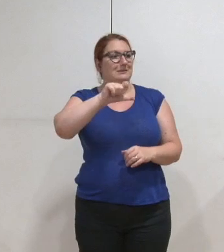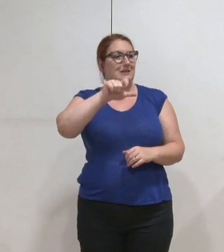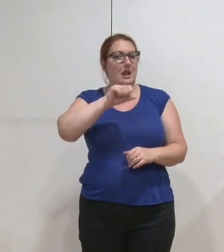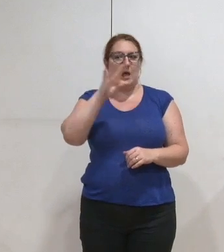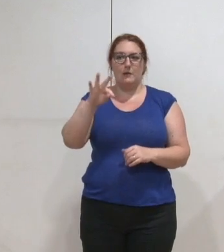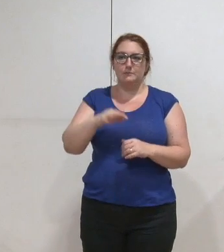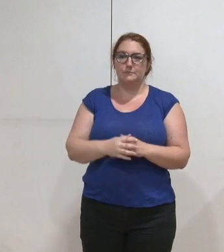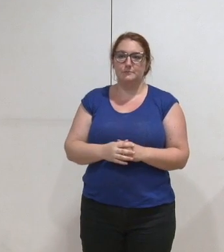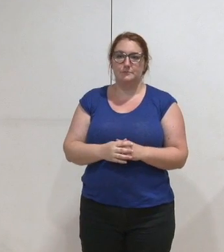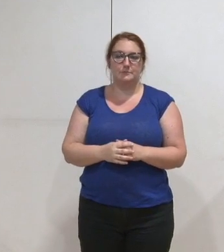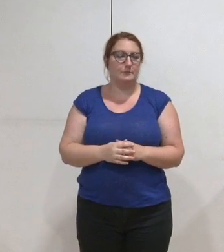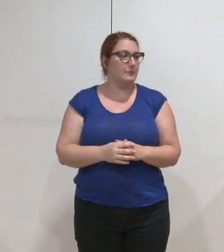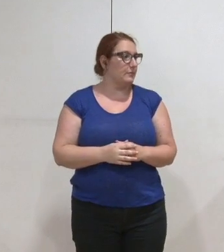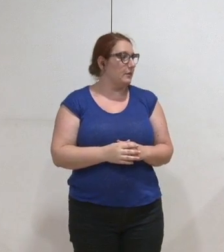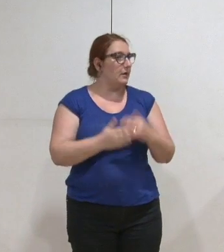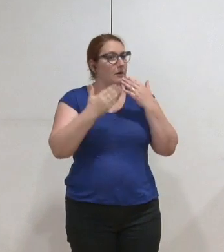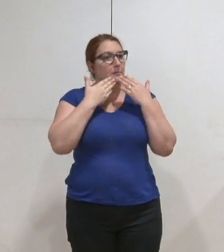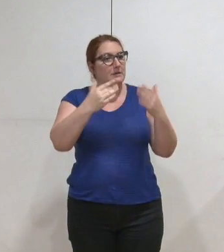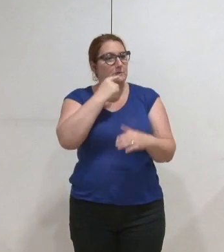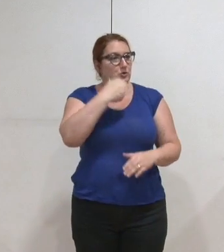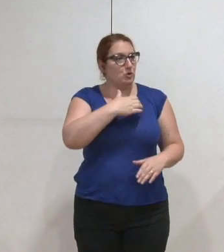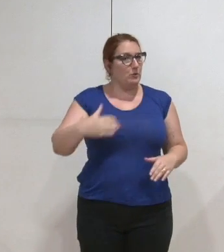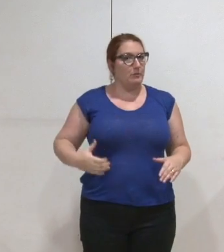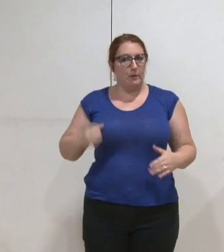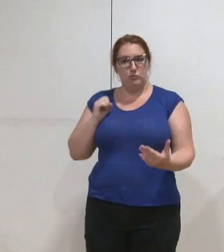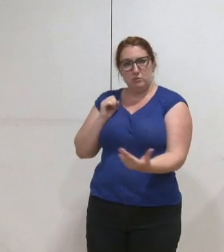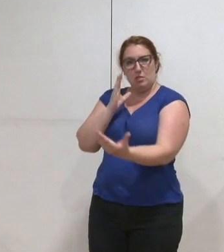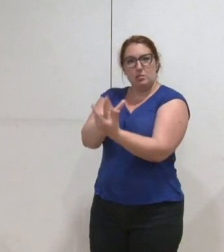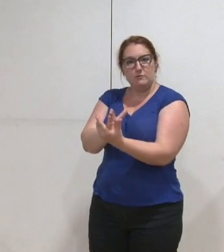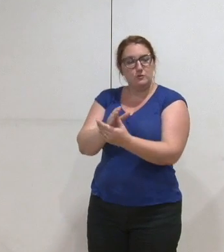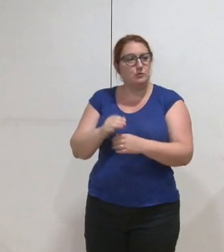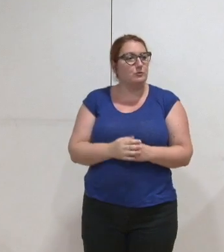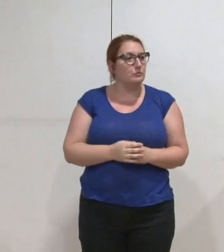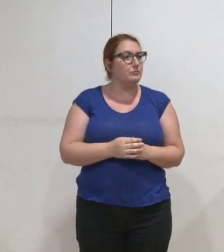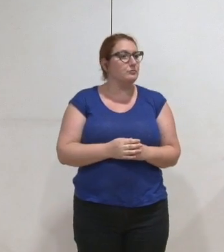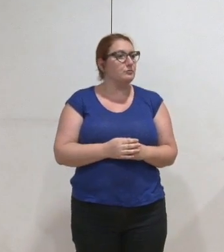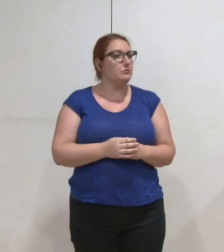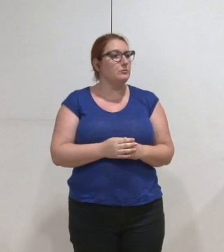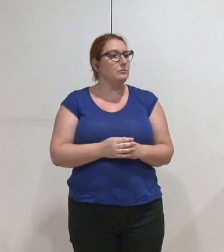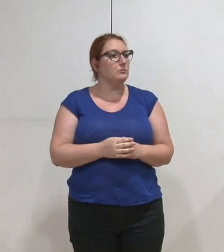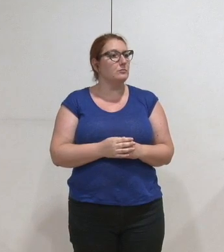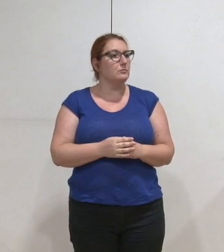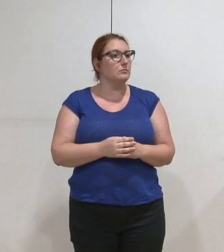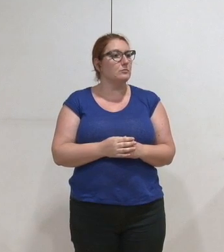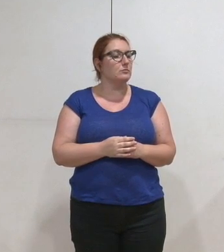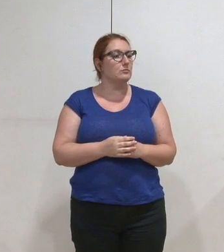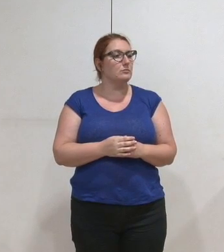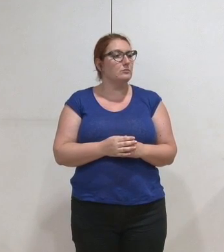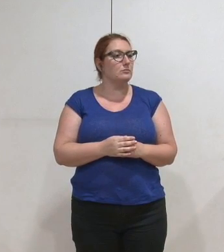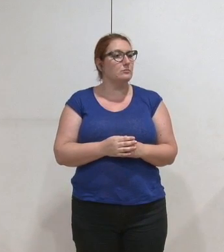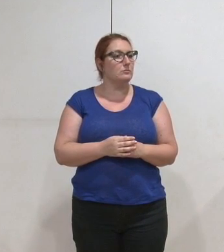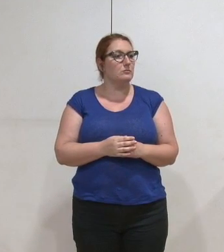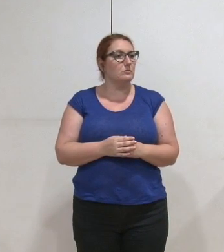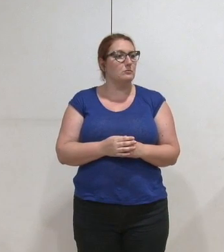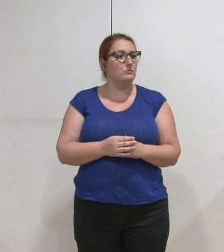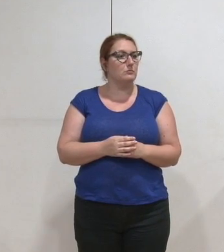Salah euh merci Monsieur le Maire pour cette intervention et et cette euh ce ce ce jugement